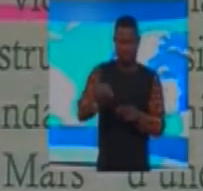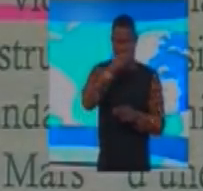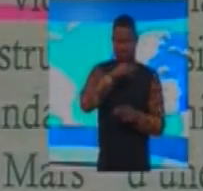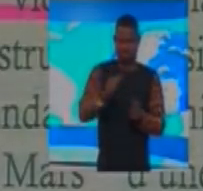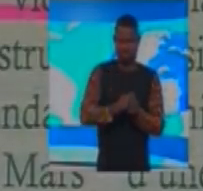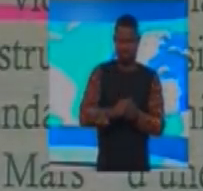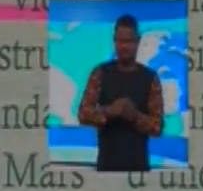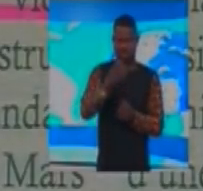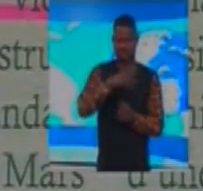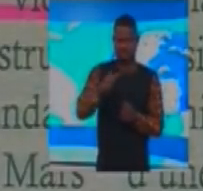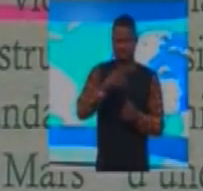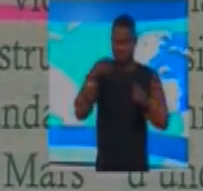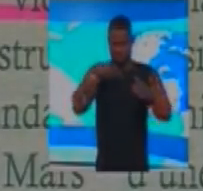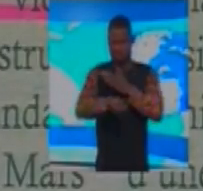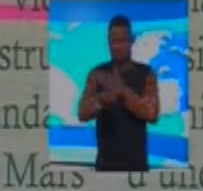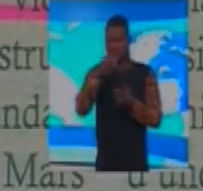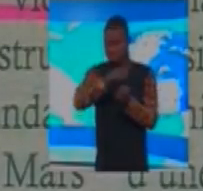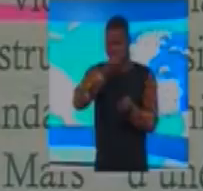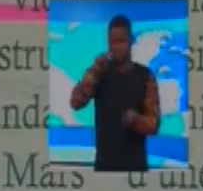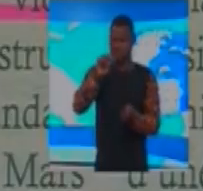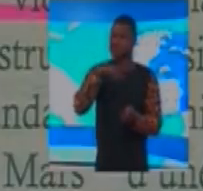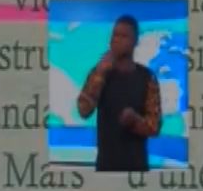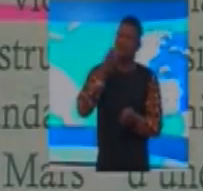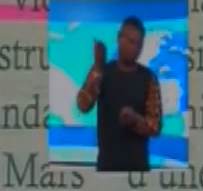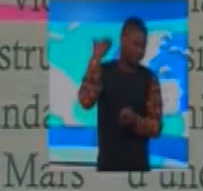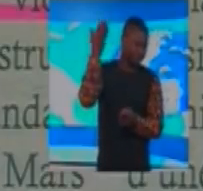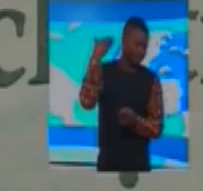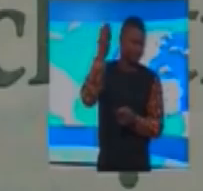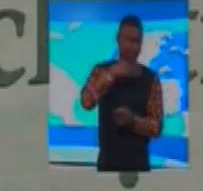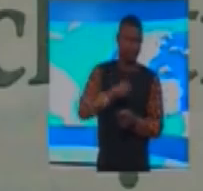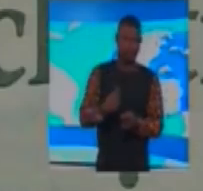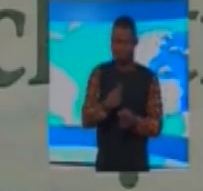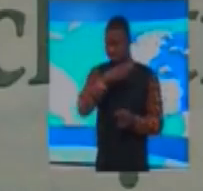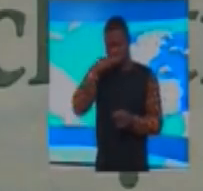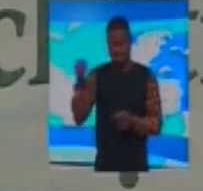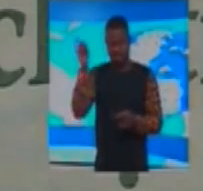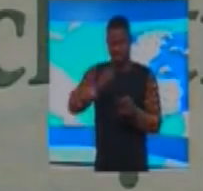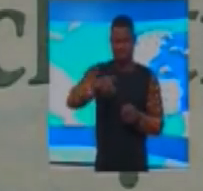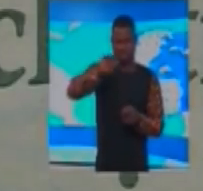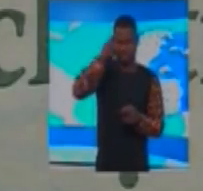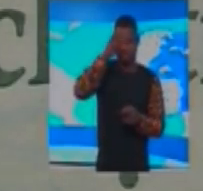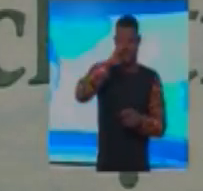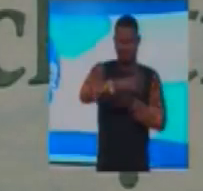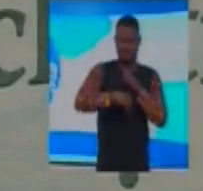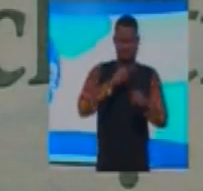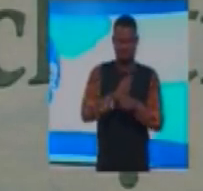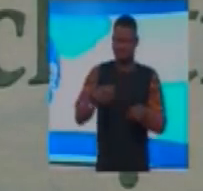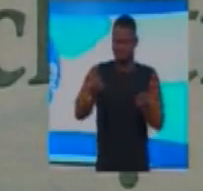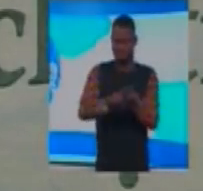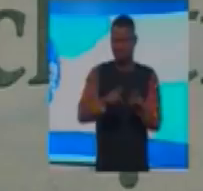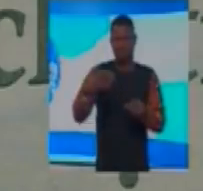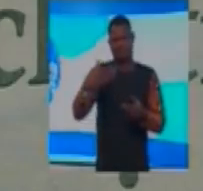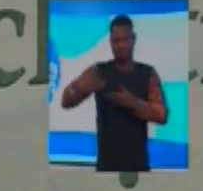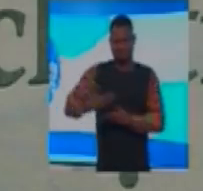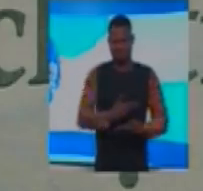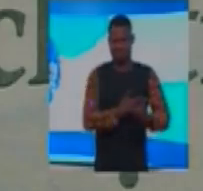au monde. Un tueur en mission perpétuelle qui était déjà milice à 17 ans. Hommes, femmes, enfants et même bébés ont été froidement